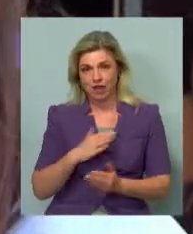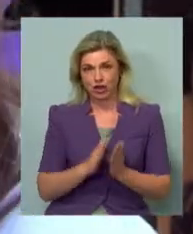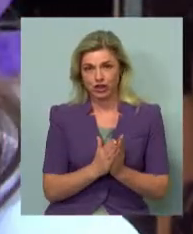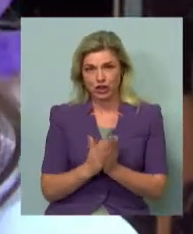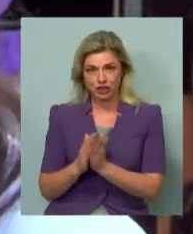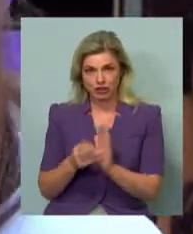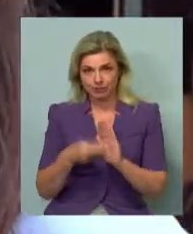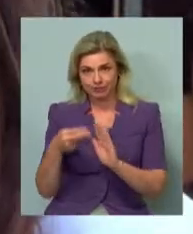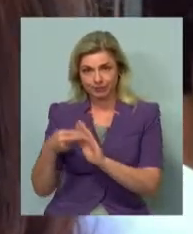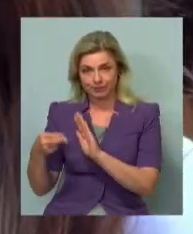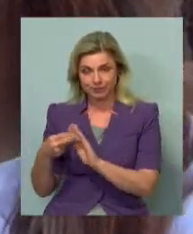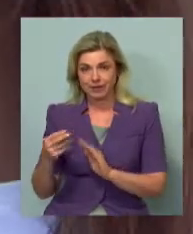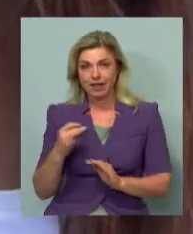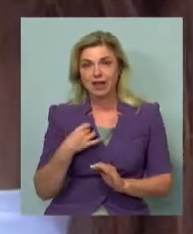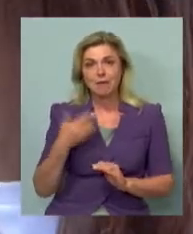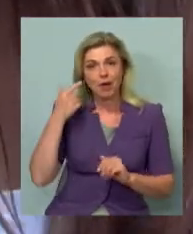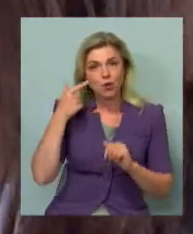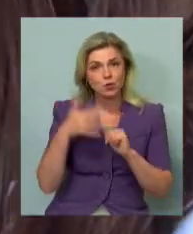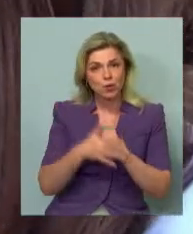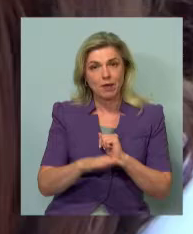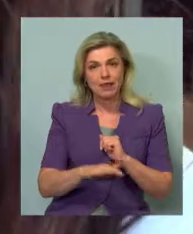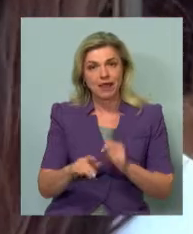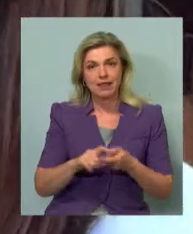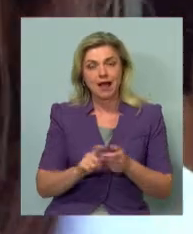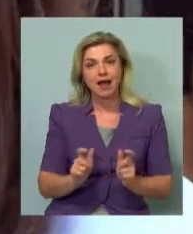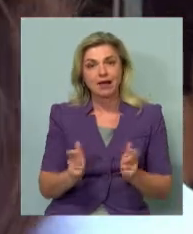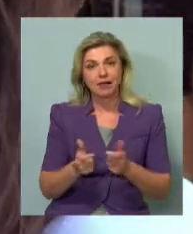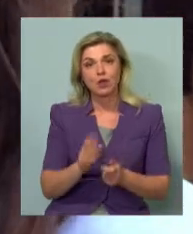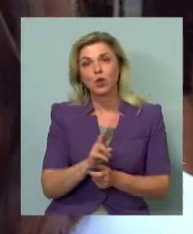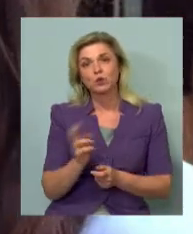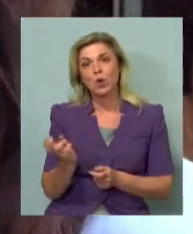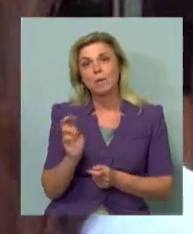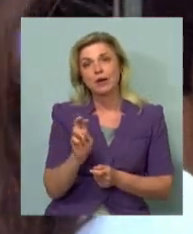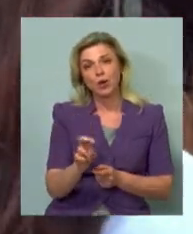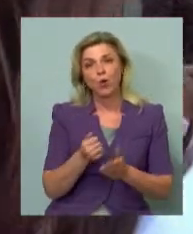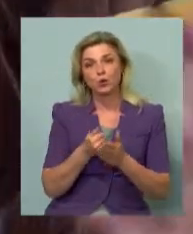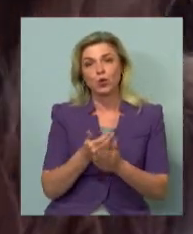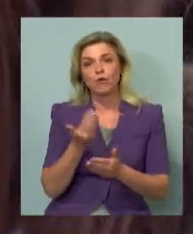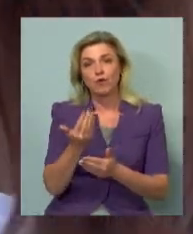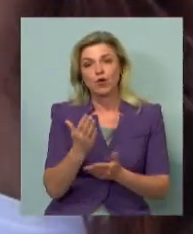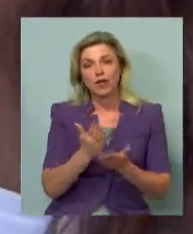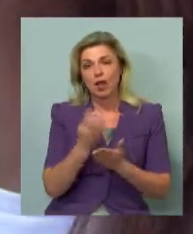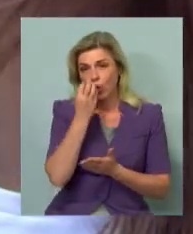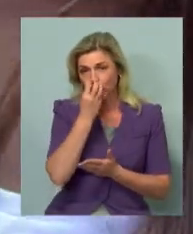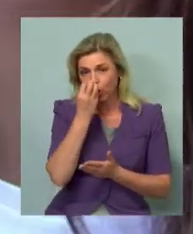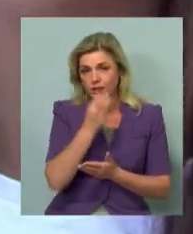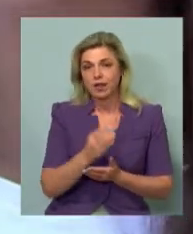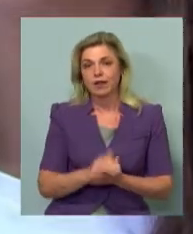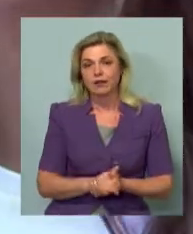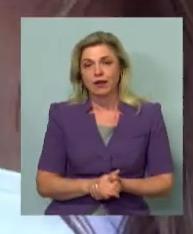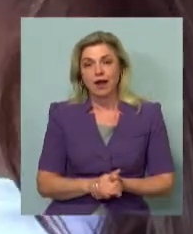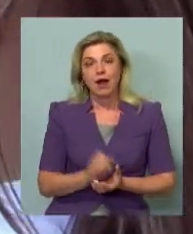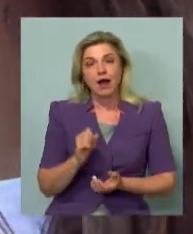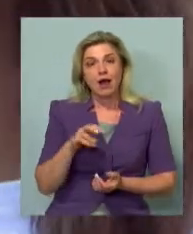Ми розуміємо, що діти на карантині, тобто так, до них то приходять, да, вони там, може, хтось є лікарняні клоуни, і у вас в місті є,